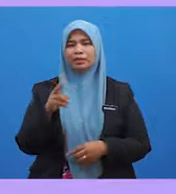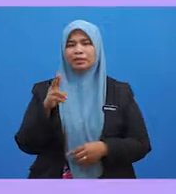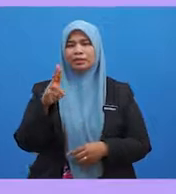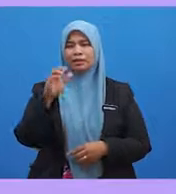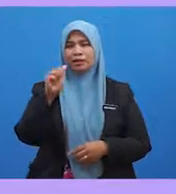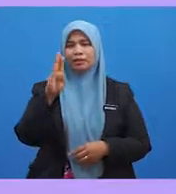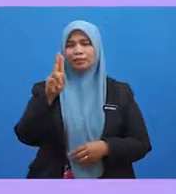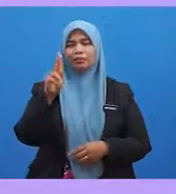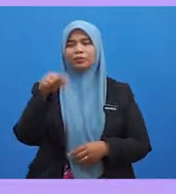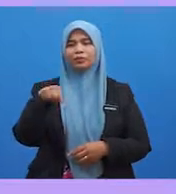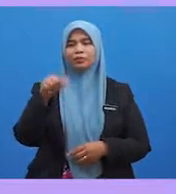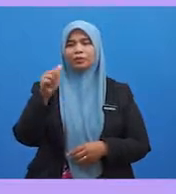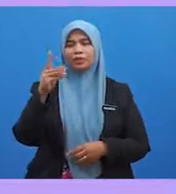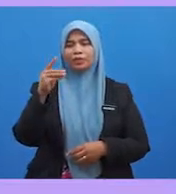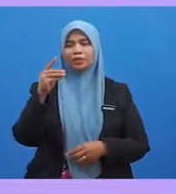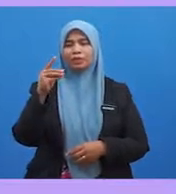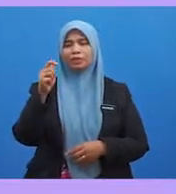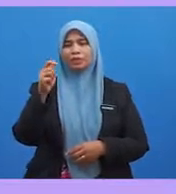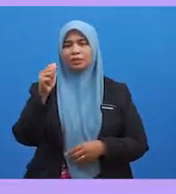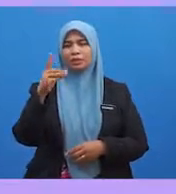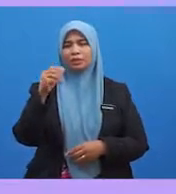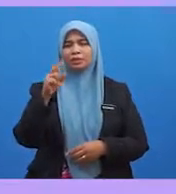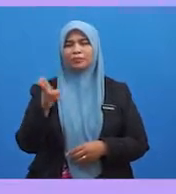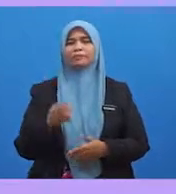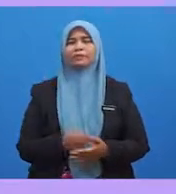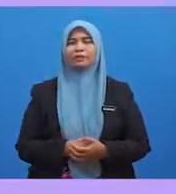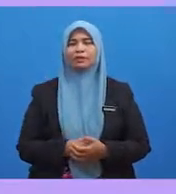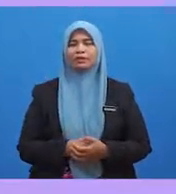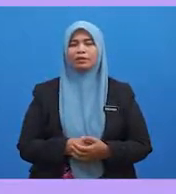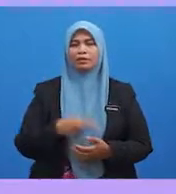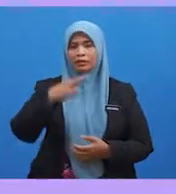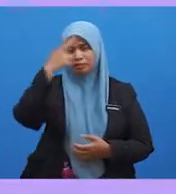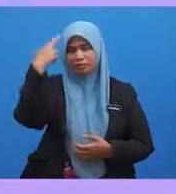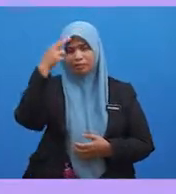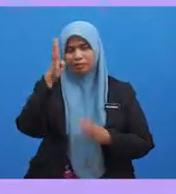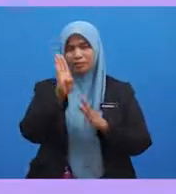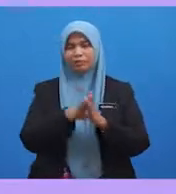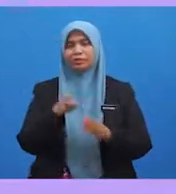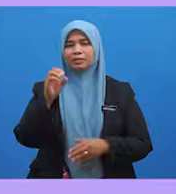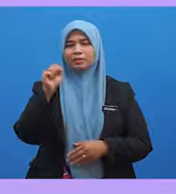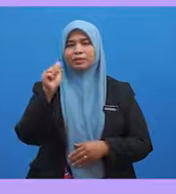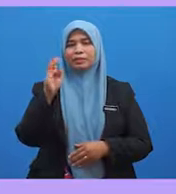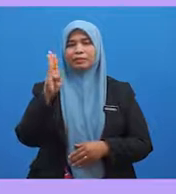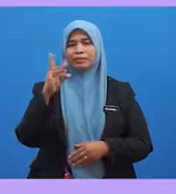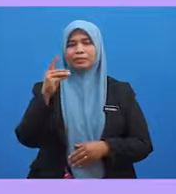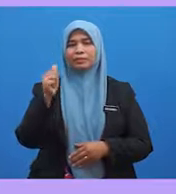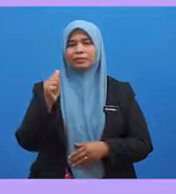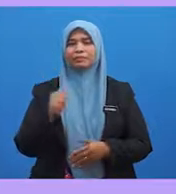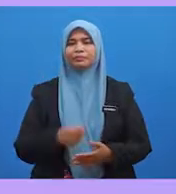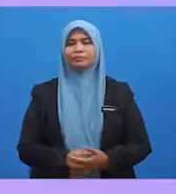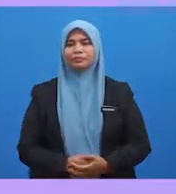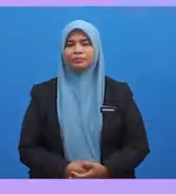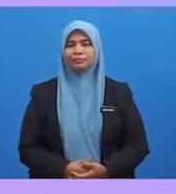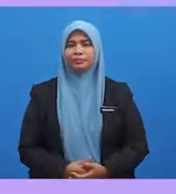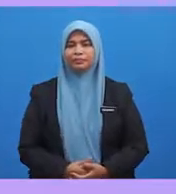As-Salami meriwayatkan bahawa Rasulullah sallallahu alaihi wasallam bersabda, "Iza